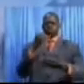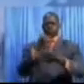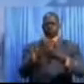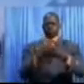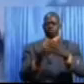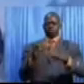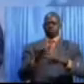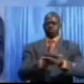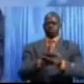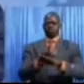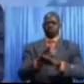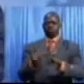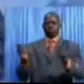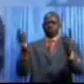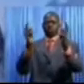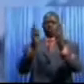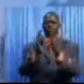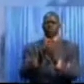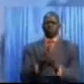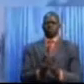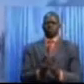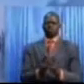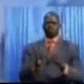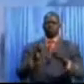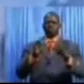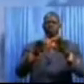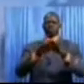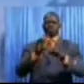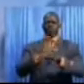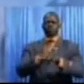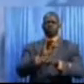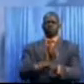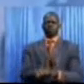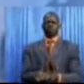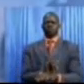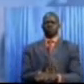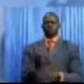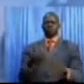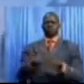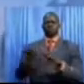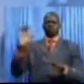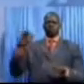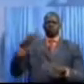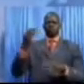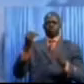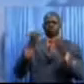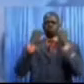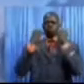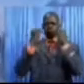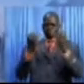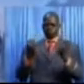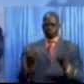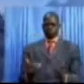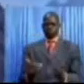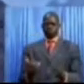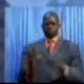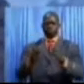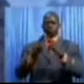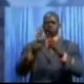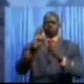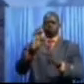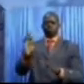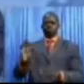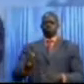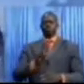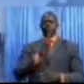sur cette rencontre à Yamoussoukro dans nos prochaines éditions. Ici au Burkina, nous